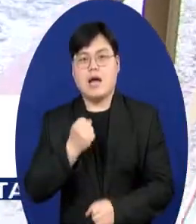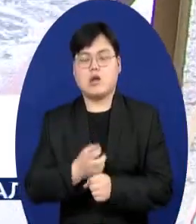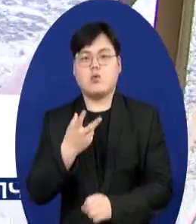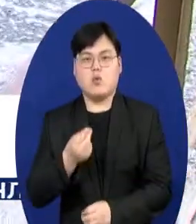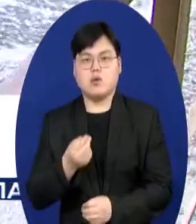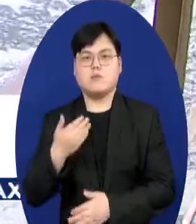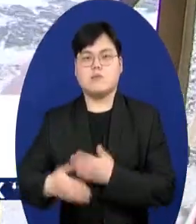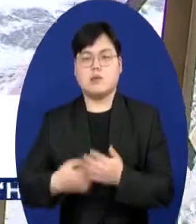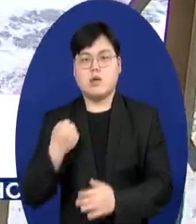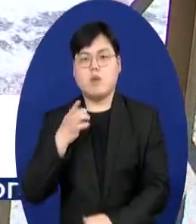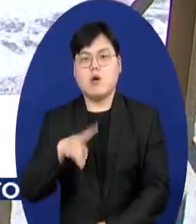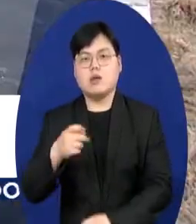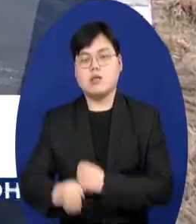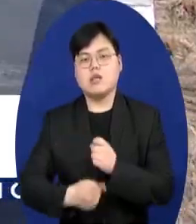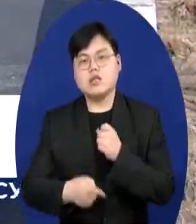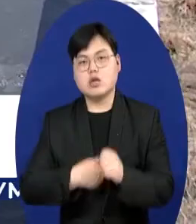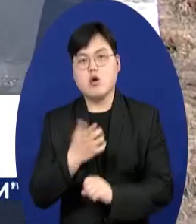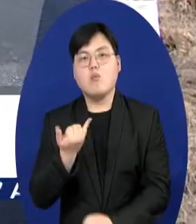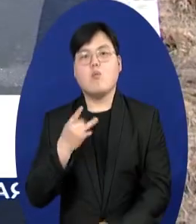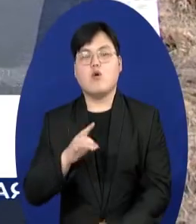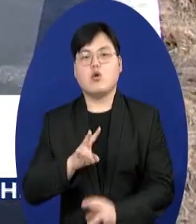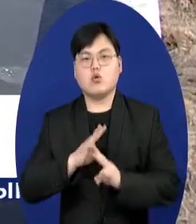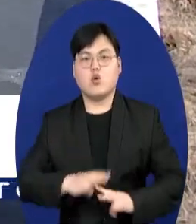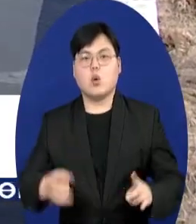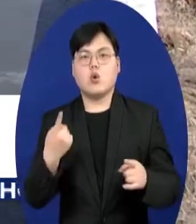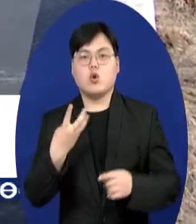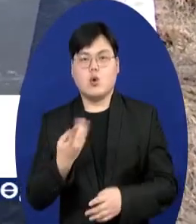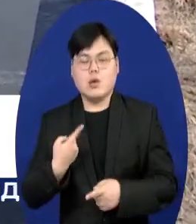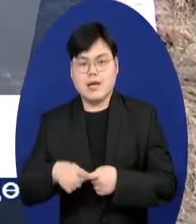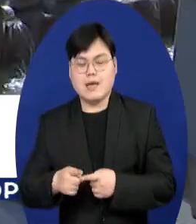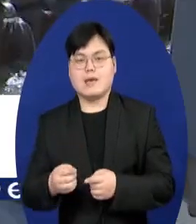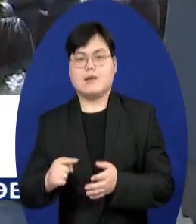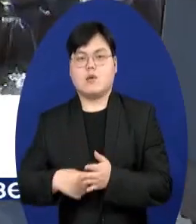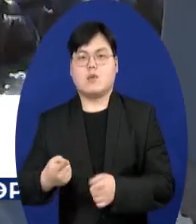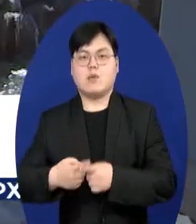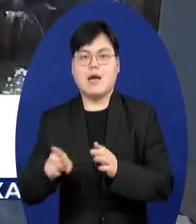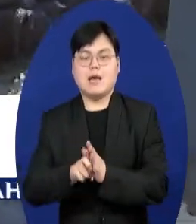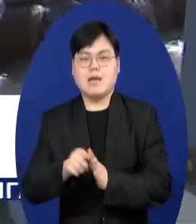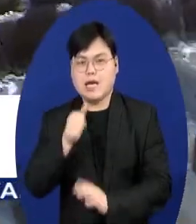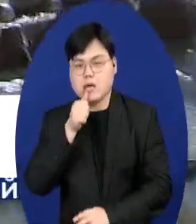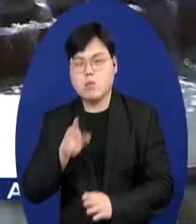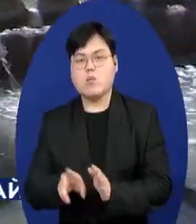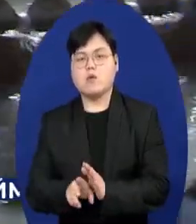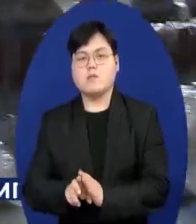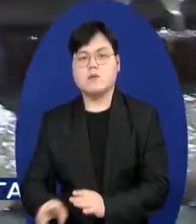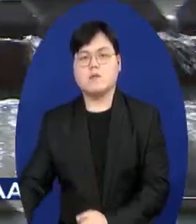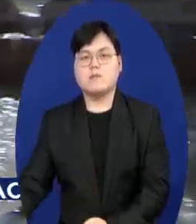чадвал жилдээ буйр нуурыг 4 нийлүүлсэнтэй тэнцэх хэмжээний гүний цэвэр усыг хэмнэж чадах юм а.